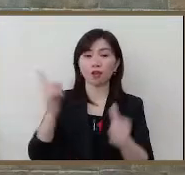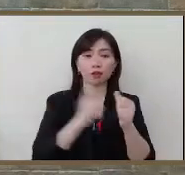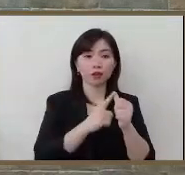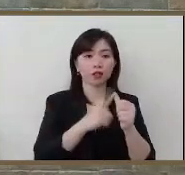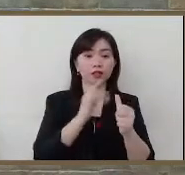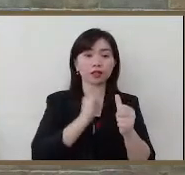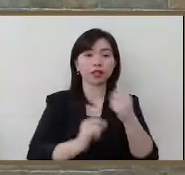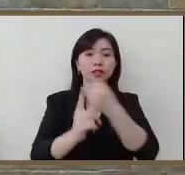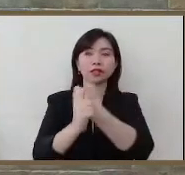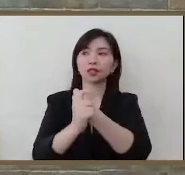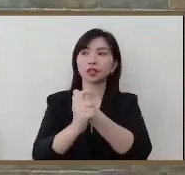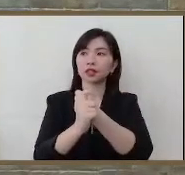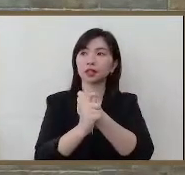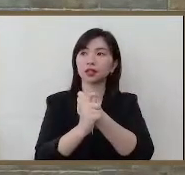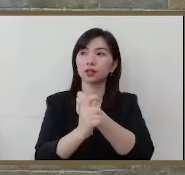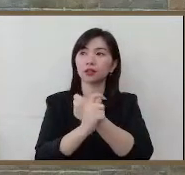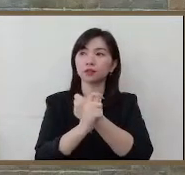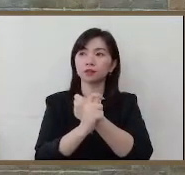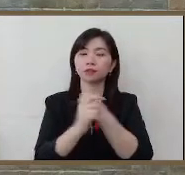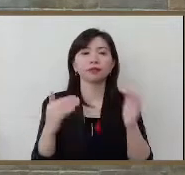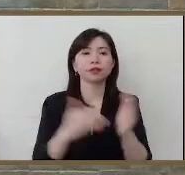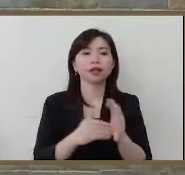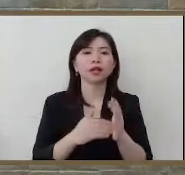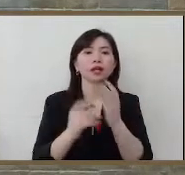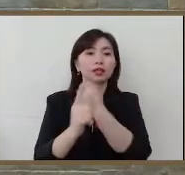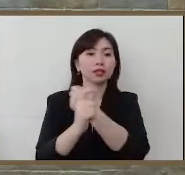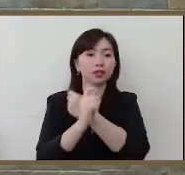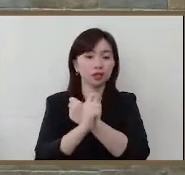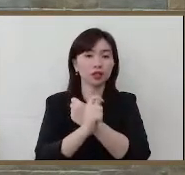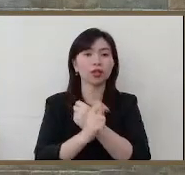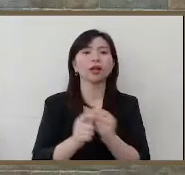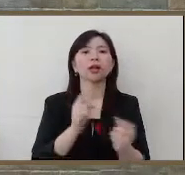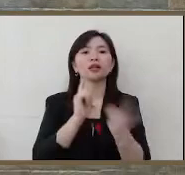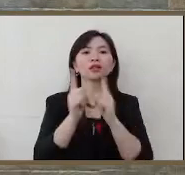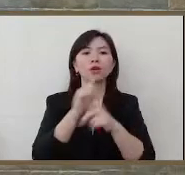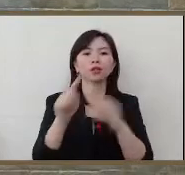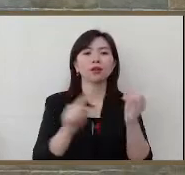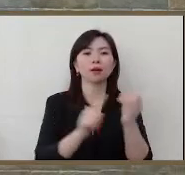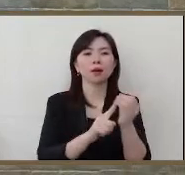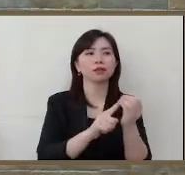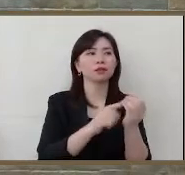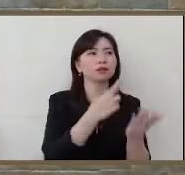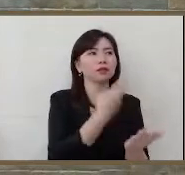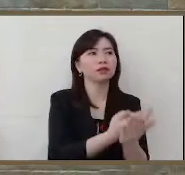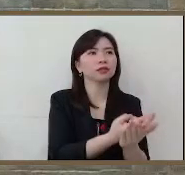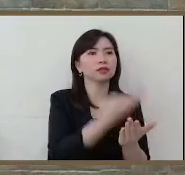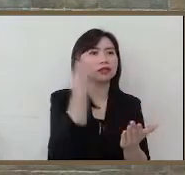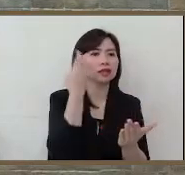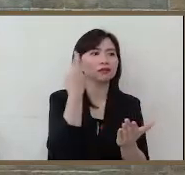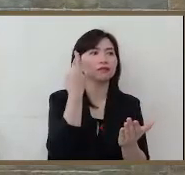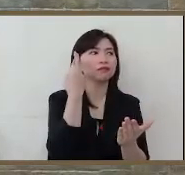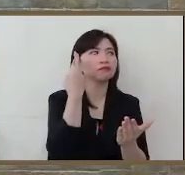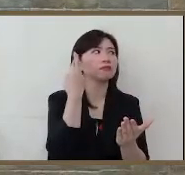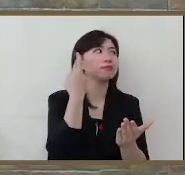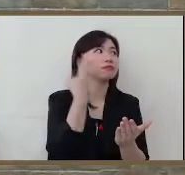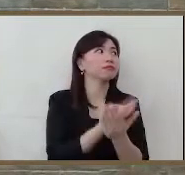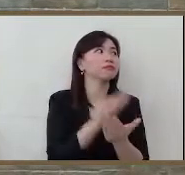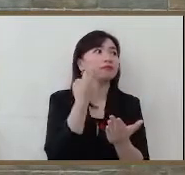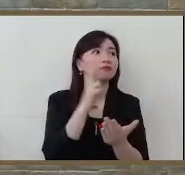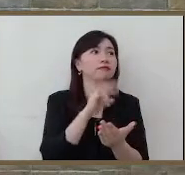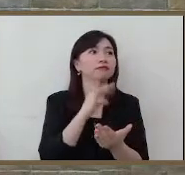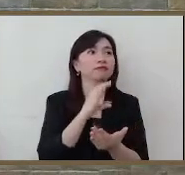As we all know, the treasure talks about kayamanan. Tama po? Riches,